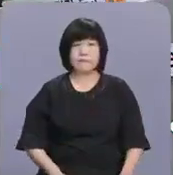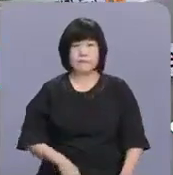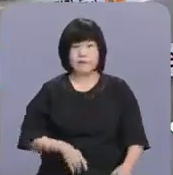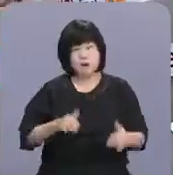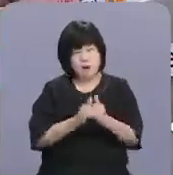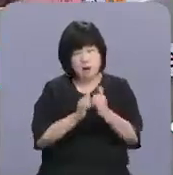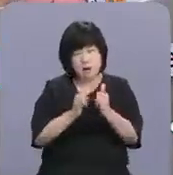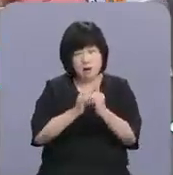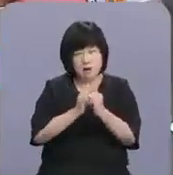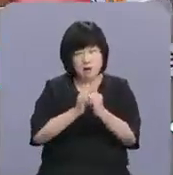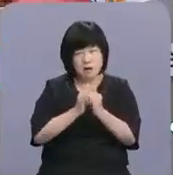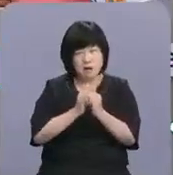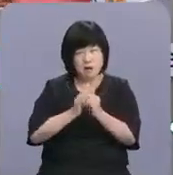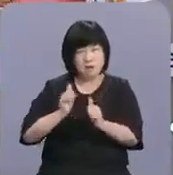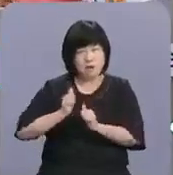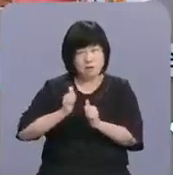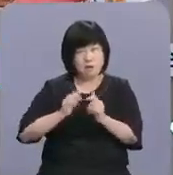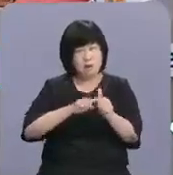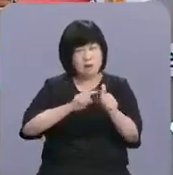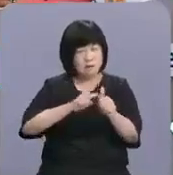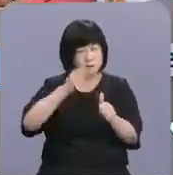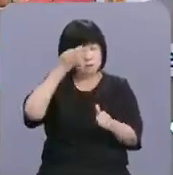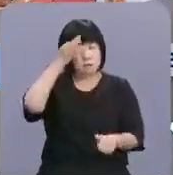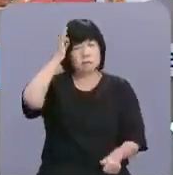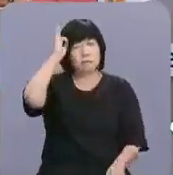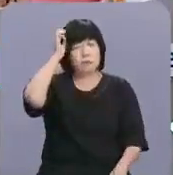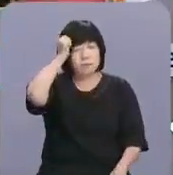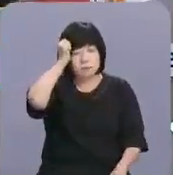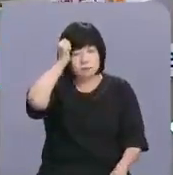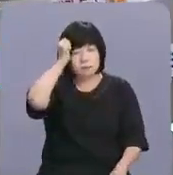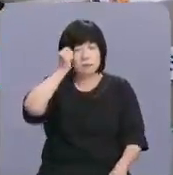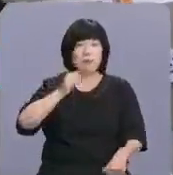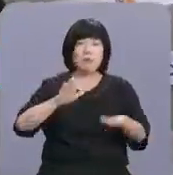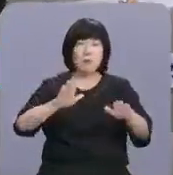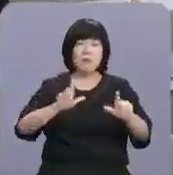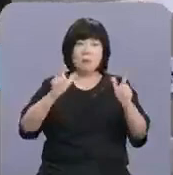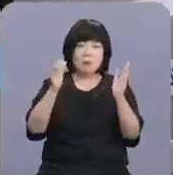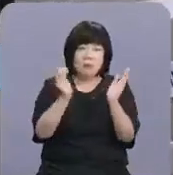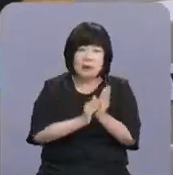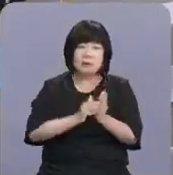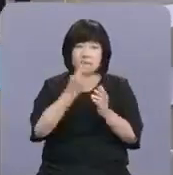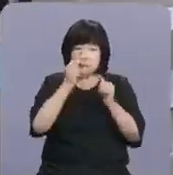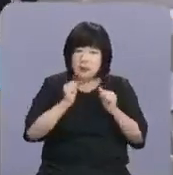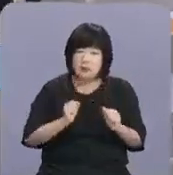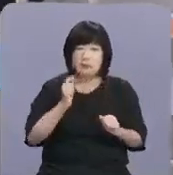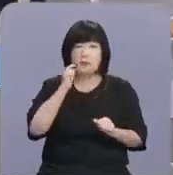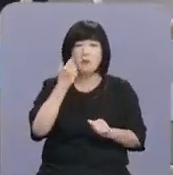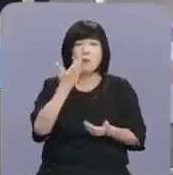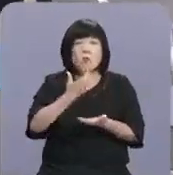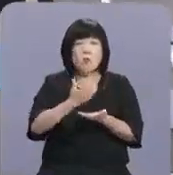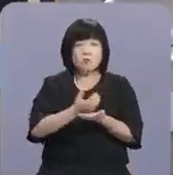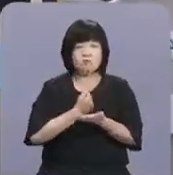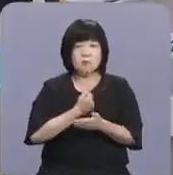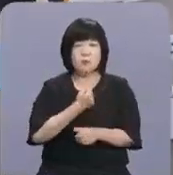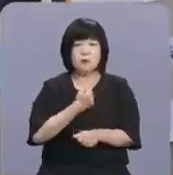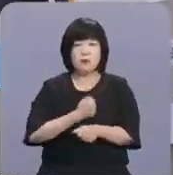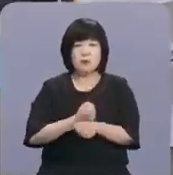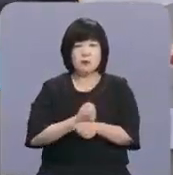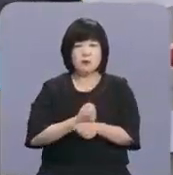사상적게 생각납니다. 여러분, 오늘날은 여기까지 살아서 이런 영광된 여서 훈장을 받게